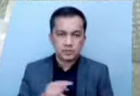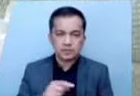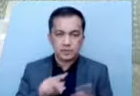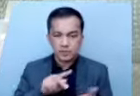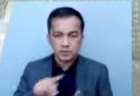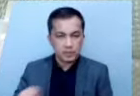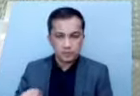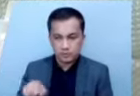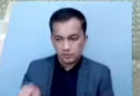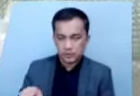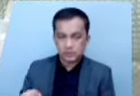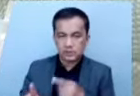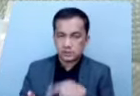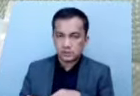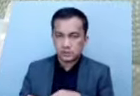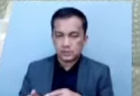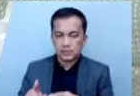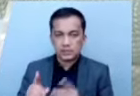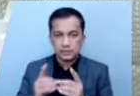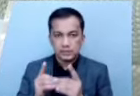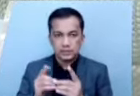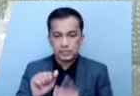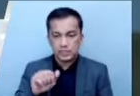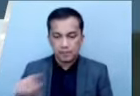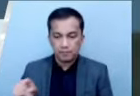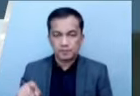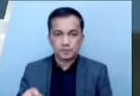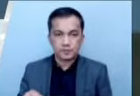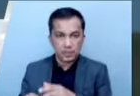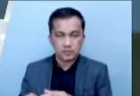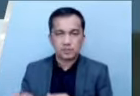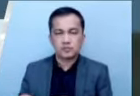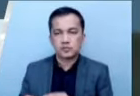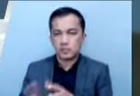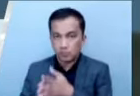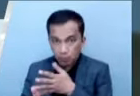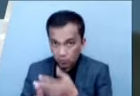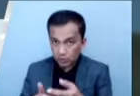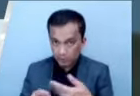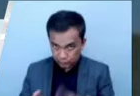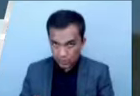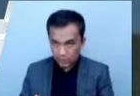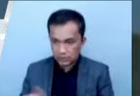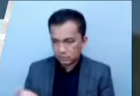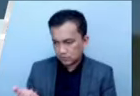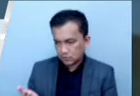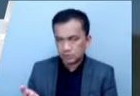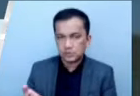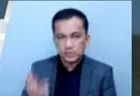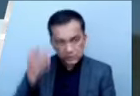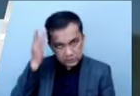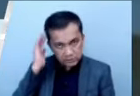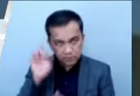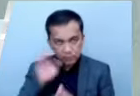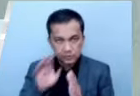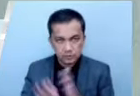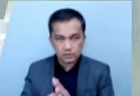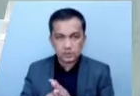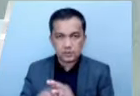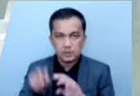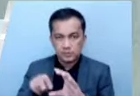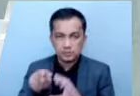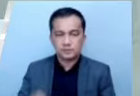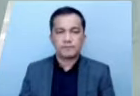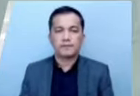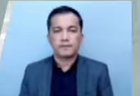sa isang dating app. Nang makuha ang loob, doon na niya ito hiningan ng mga sensitibong picture at video.